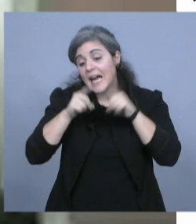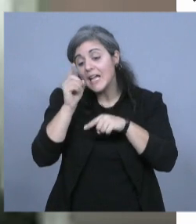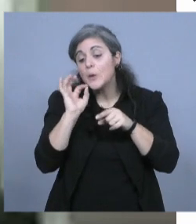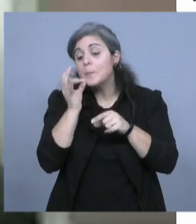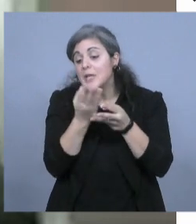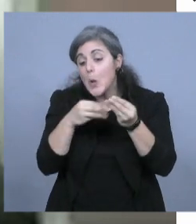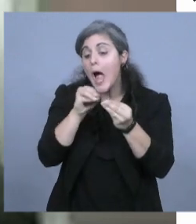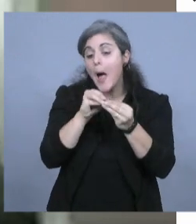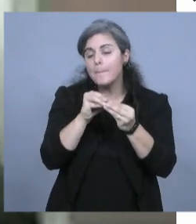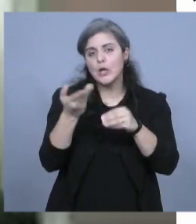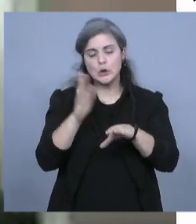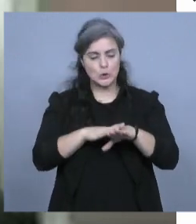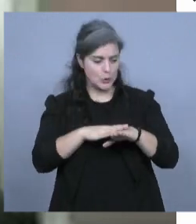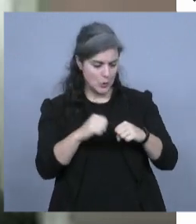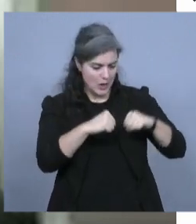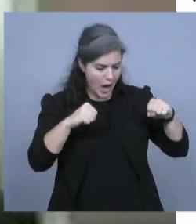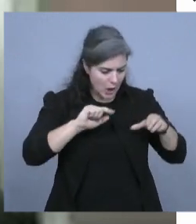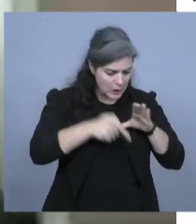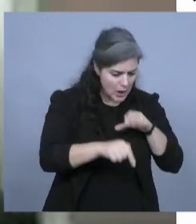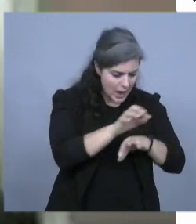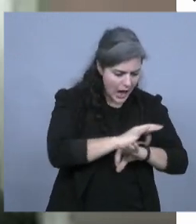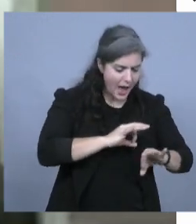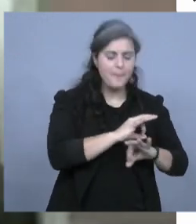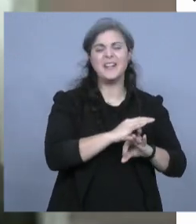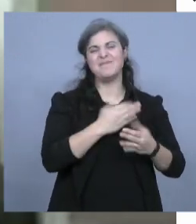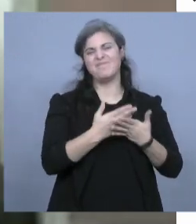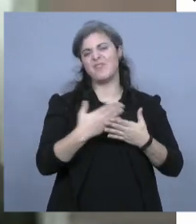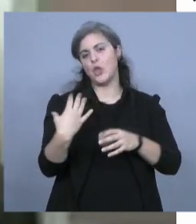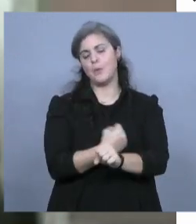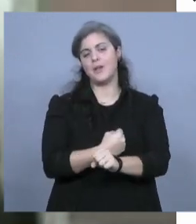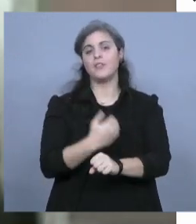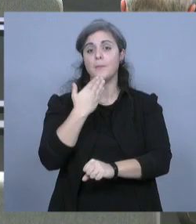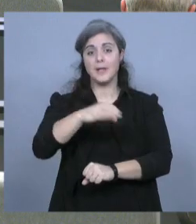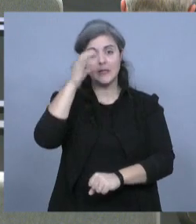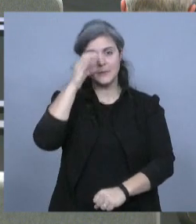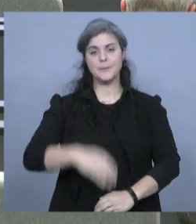indigeste à force d'absence de vision politique dans d'autres politiques métropolitaines. Je vous remercie de votre attention.